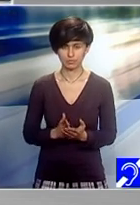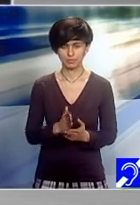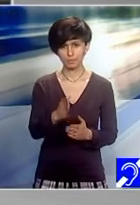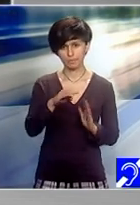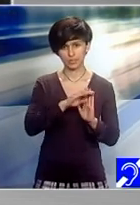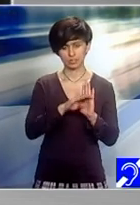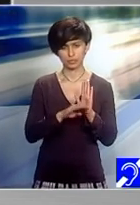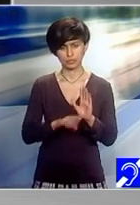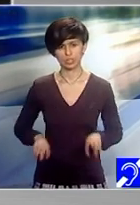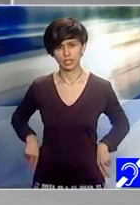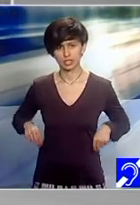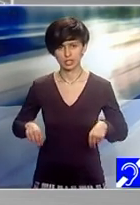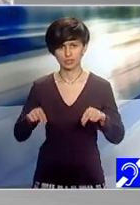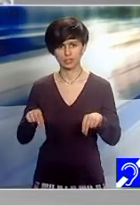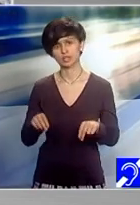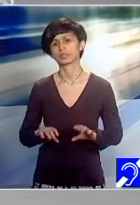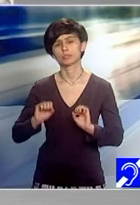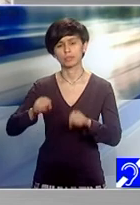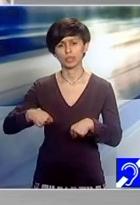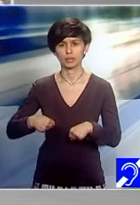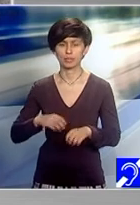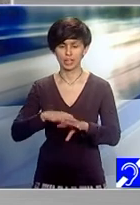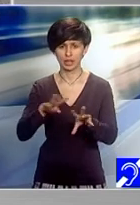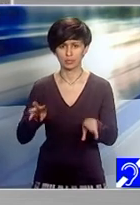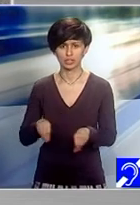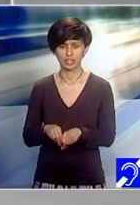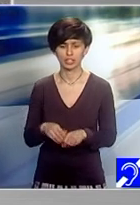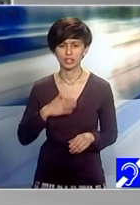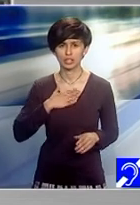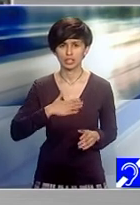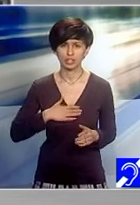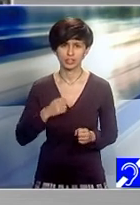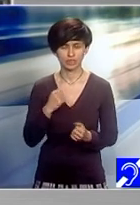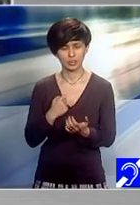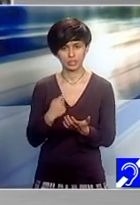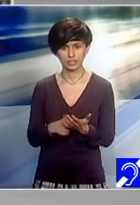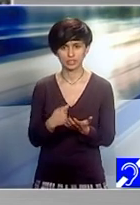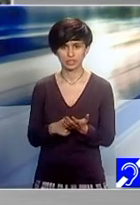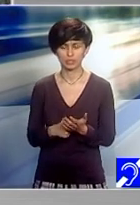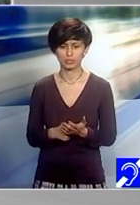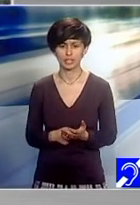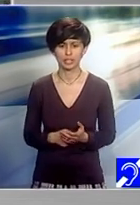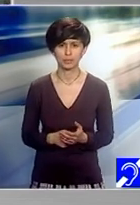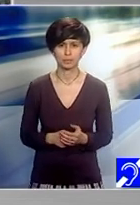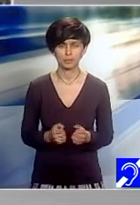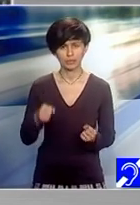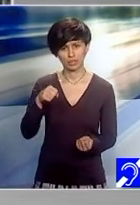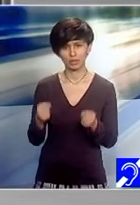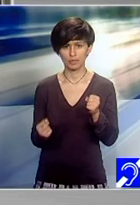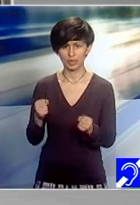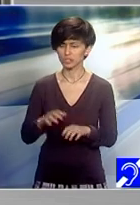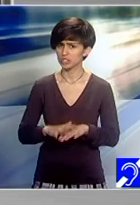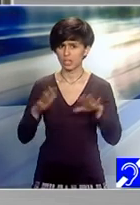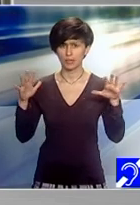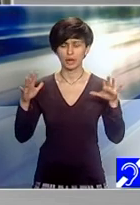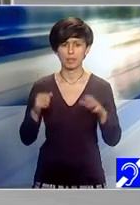Banca Mondială, în care avem în plan achiziționarea de 3 unități mobile dotate cu mamograf, tiruri, unități mai mari